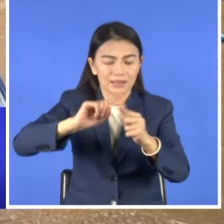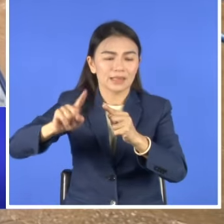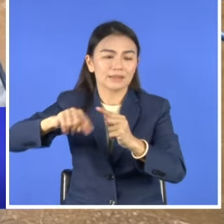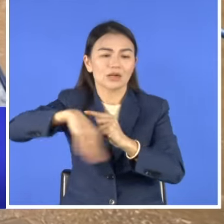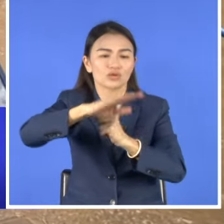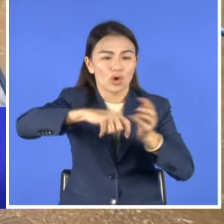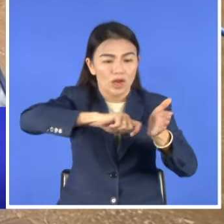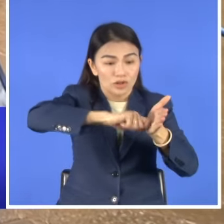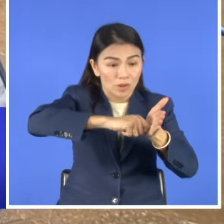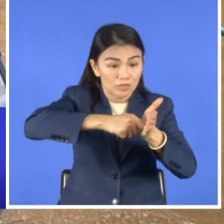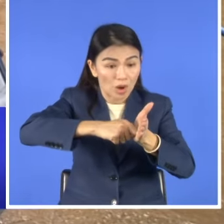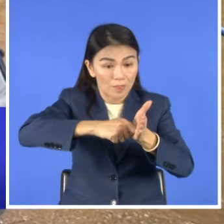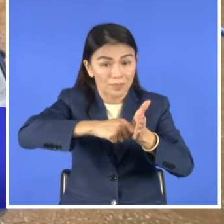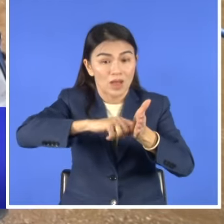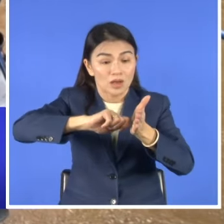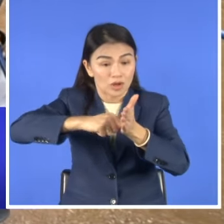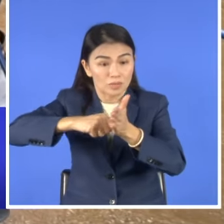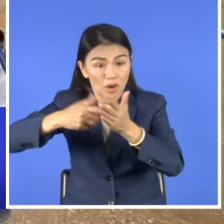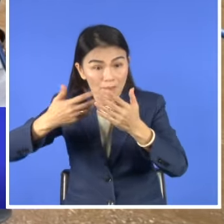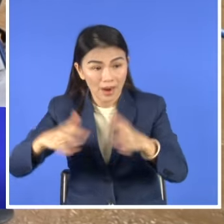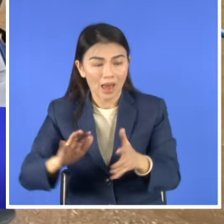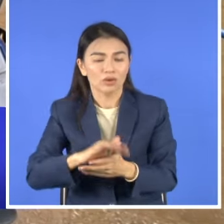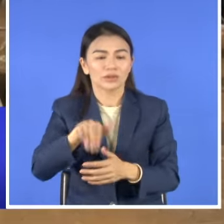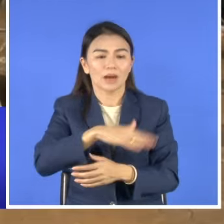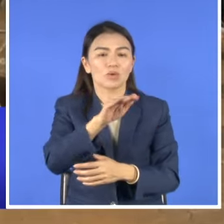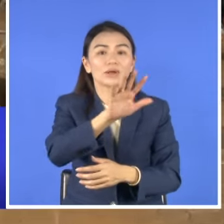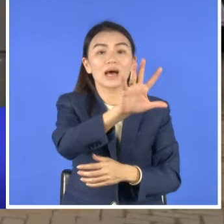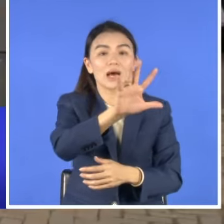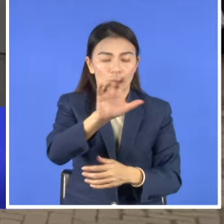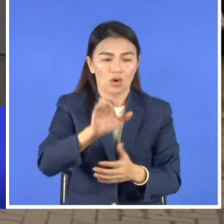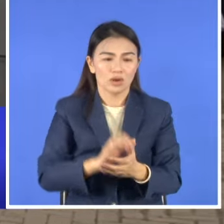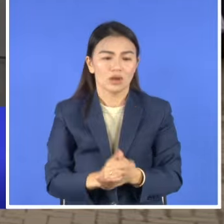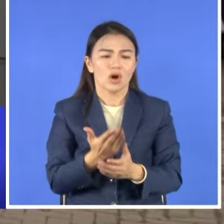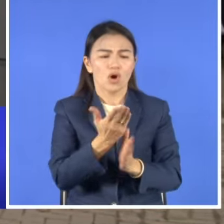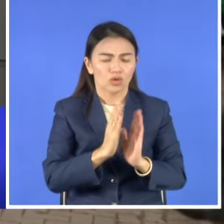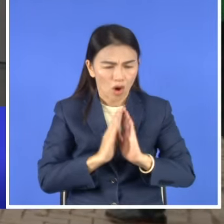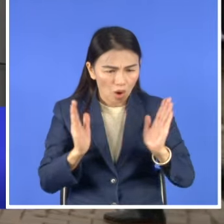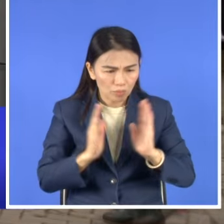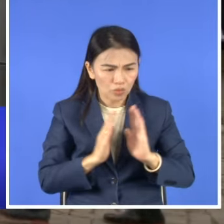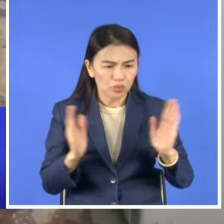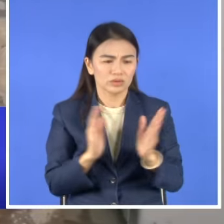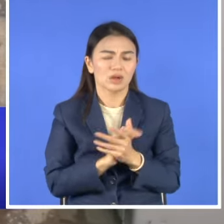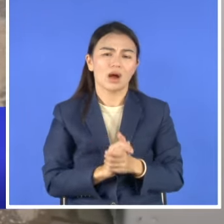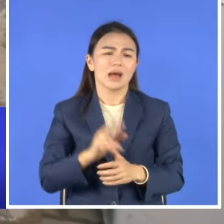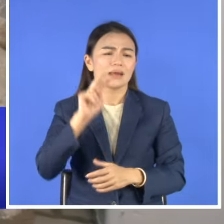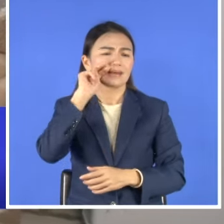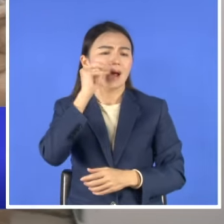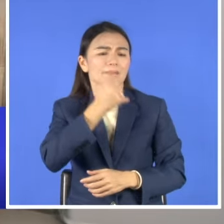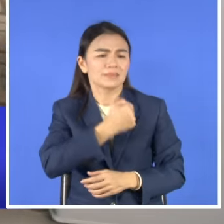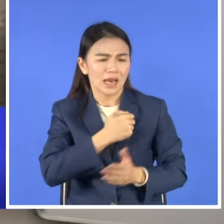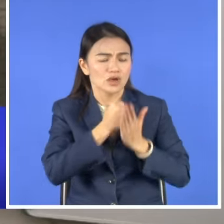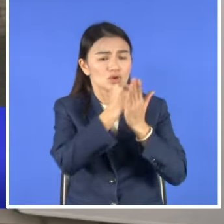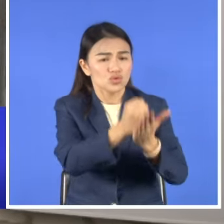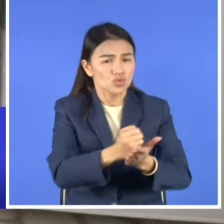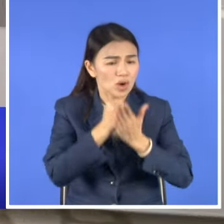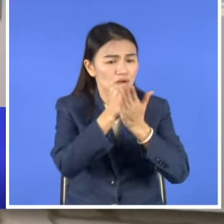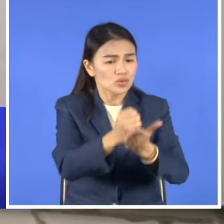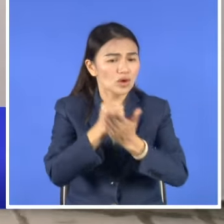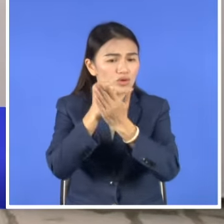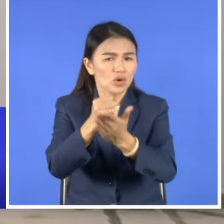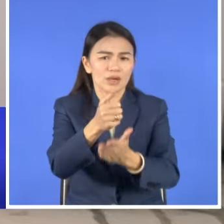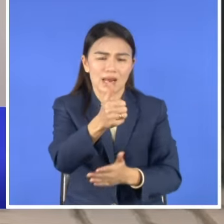คะซ่อมแซมไปแล้วกว่า 500รายการค่ะโอนี้ต้องขอบคุณด้วยถือว่าเป็นน้ำใจเป็นจิตอาสาที่ช่วยคนได้